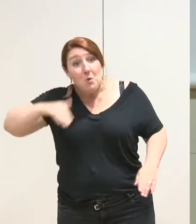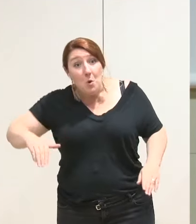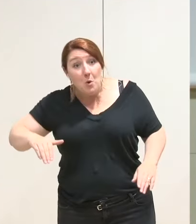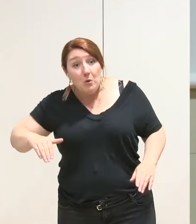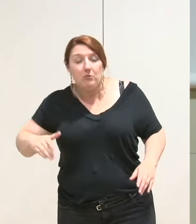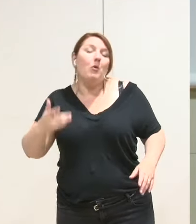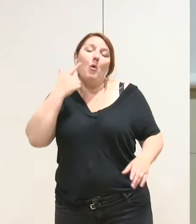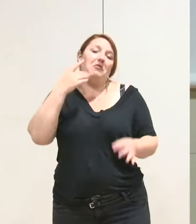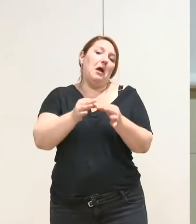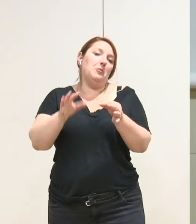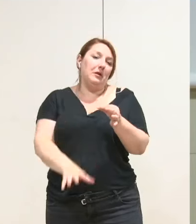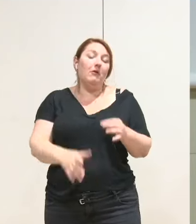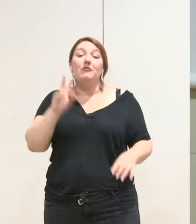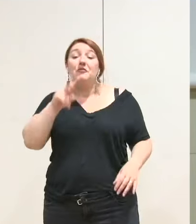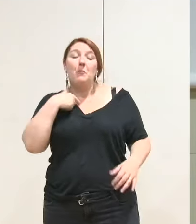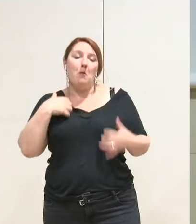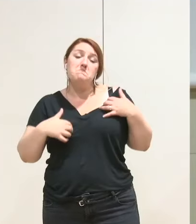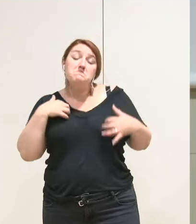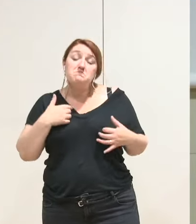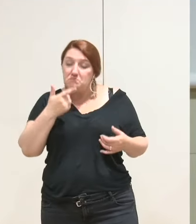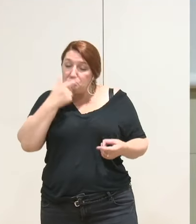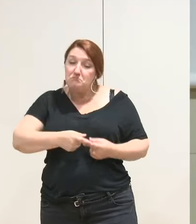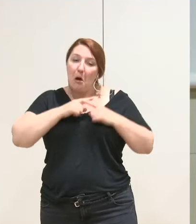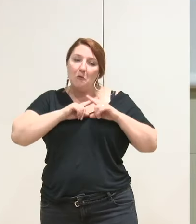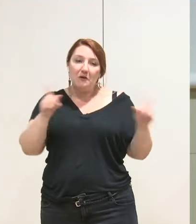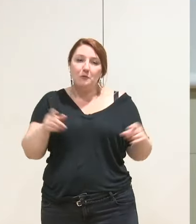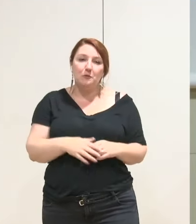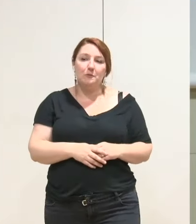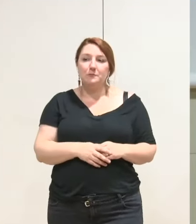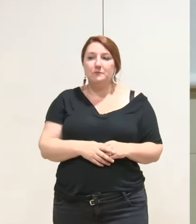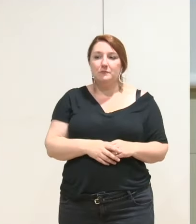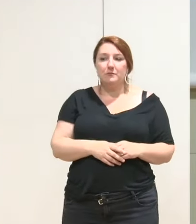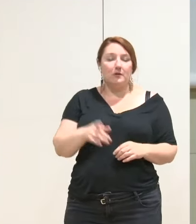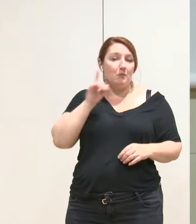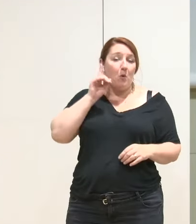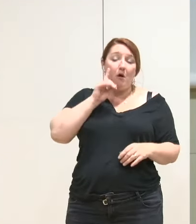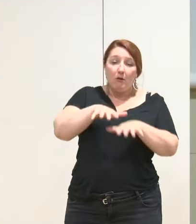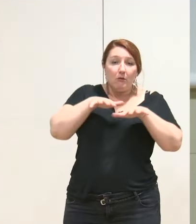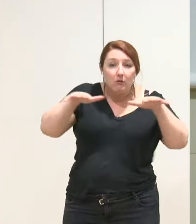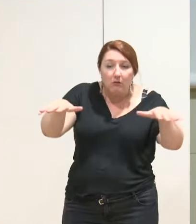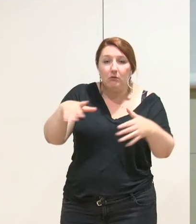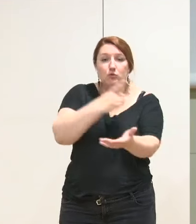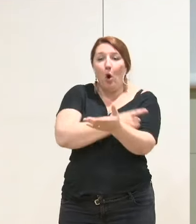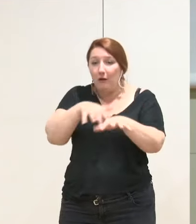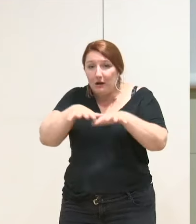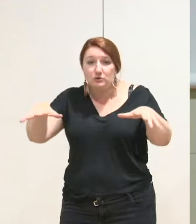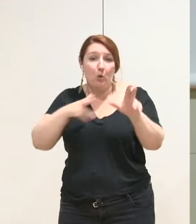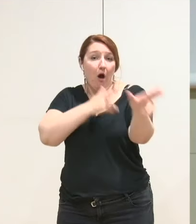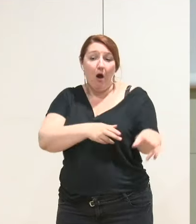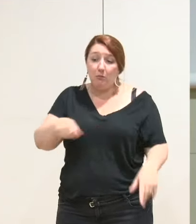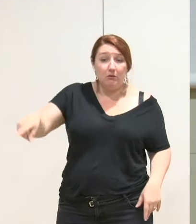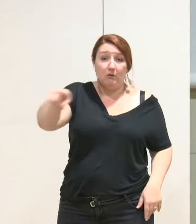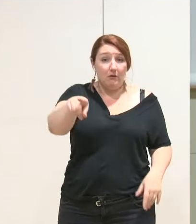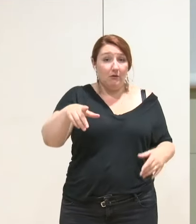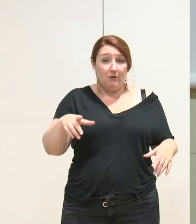j'avoue quand même avoir un certain nombre nbre de doutes pour les raisons que j'ai évoqué à l'instant qui sont les questions les questions tout simplement de